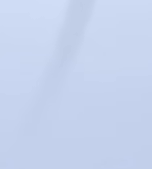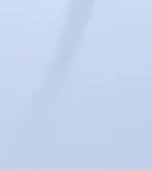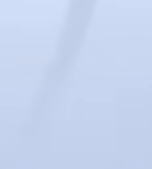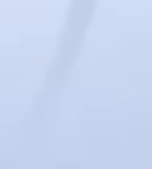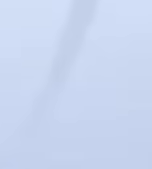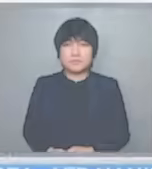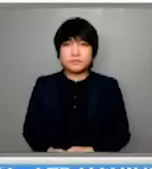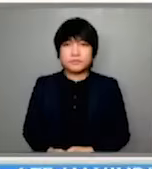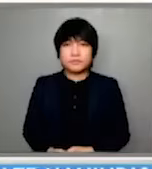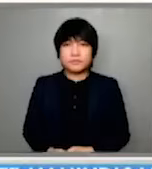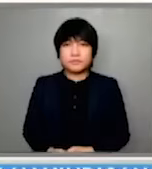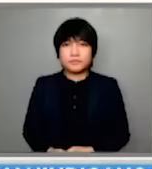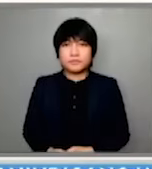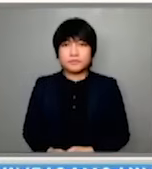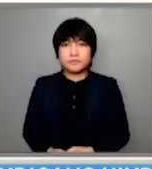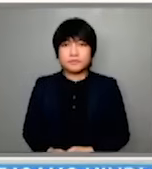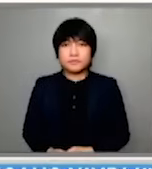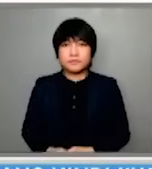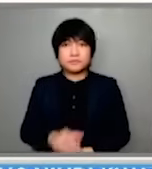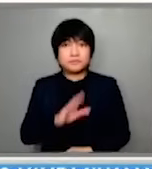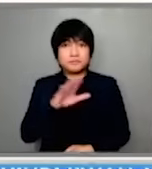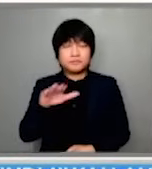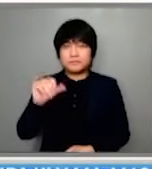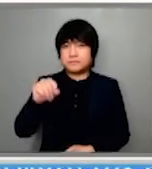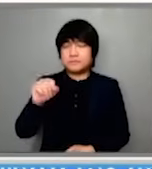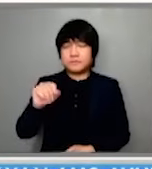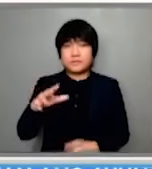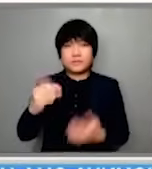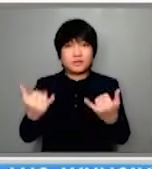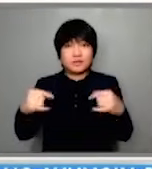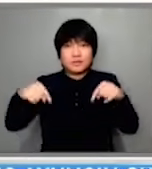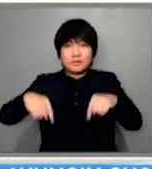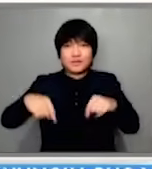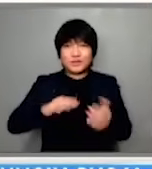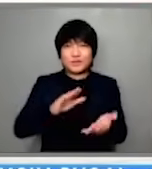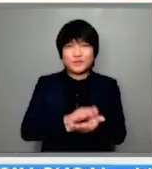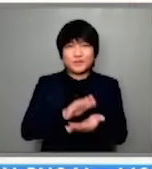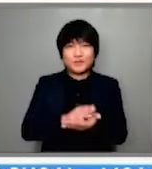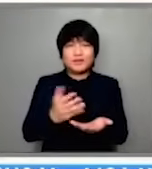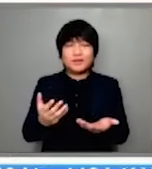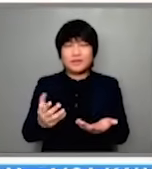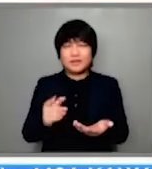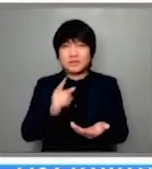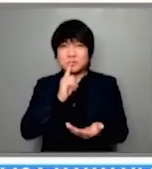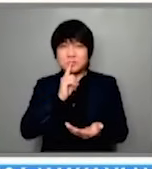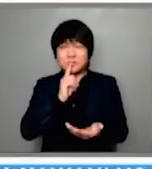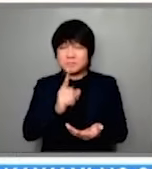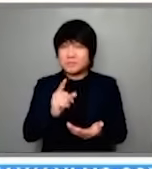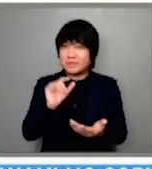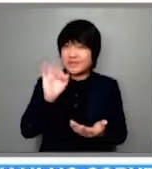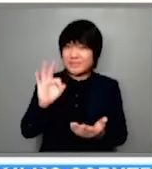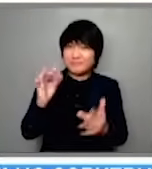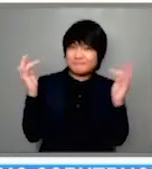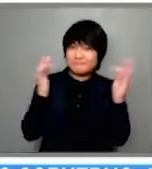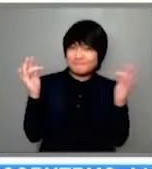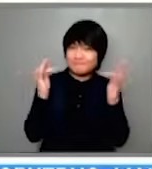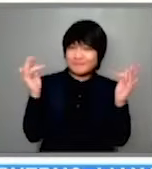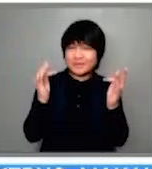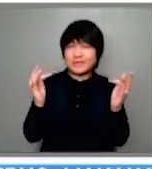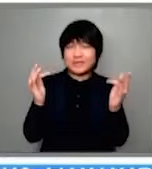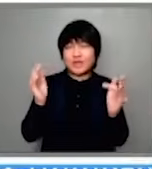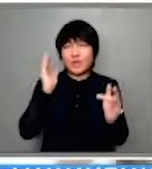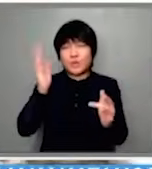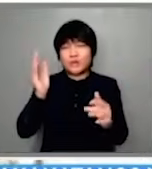Yes, Sandra. Alam naman natin kapag dito sa paaralan, kapag maingay ka, eh malamang-lamang mapapagalitan ka ng